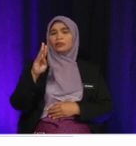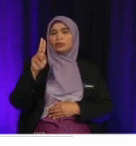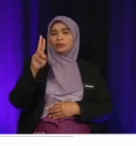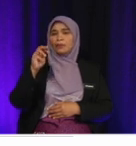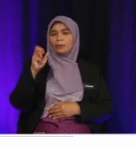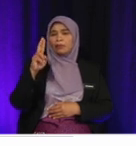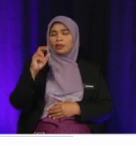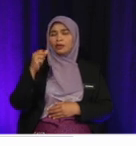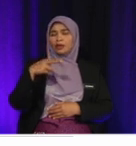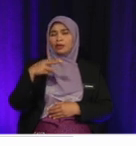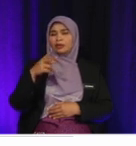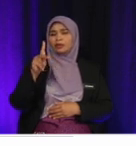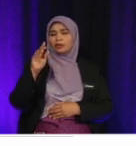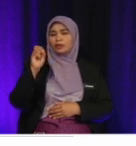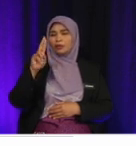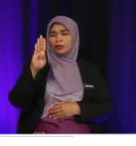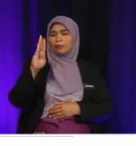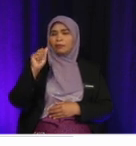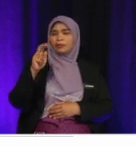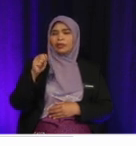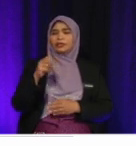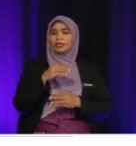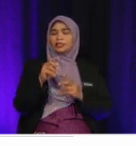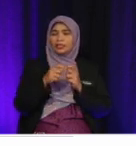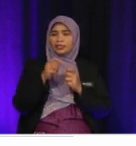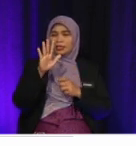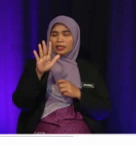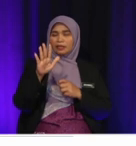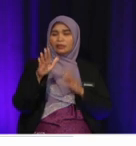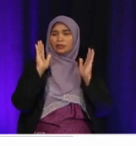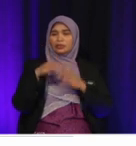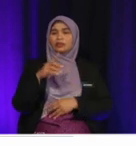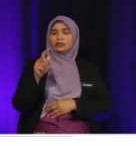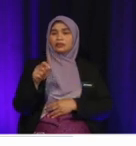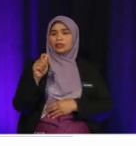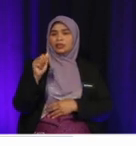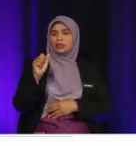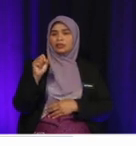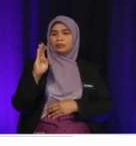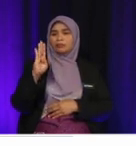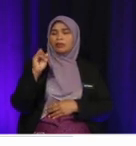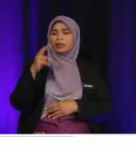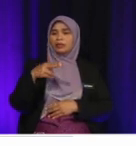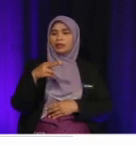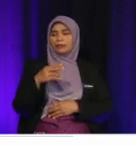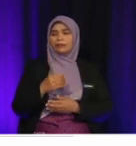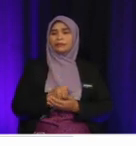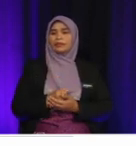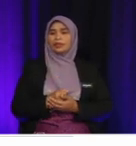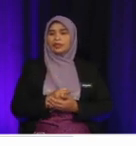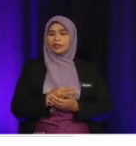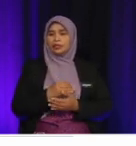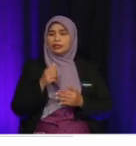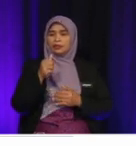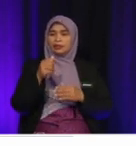Muamalat dalam Islam manakala tingkatan lima solat sunat tasbih dan Solat Sunat Istikharah dan anda